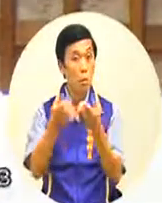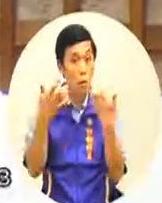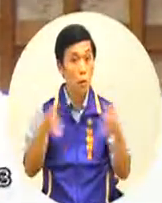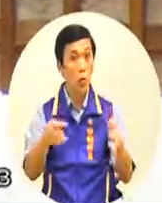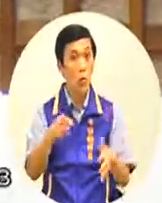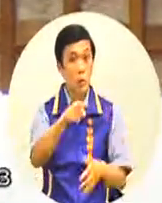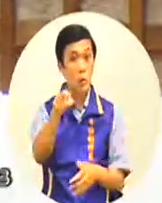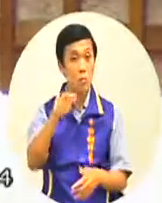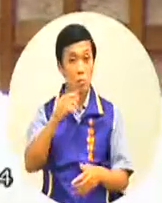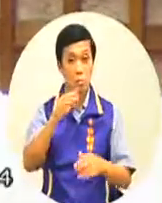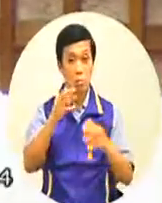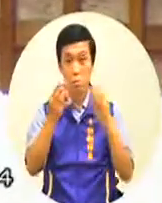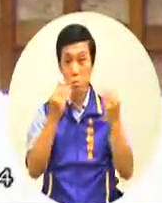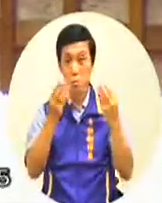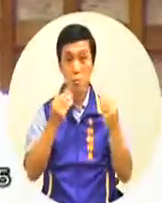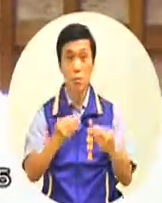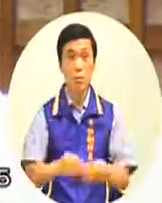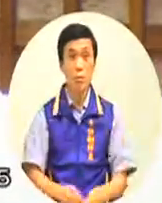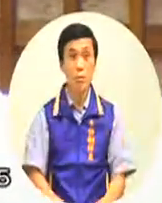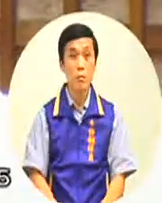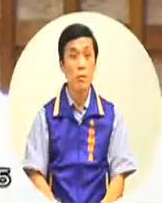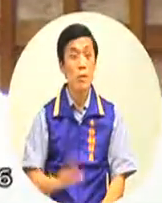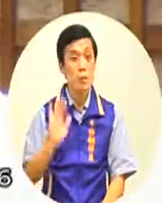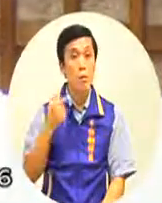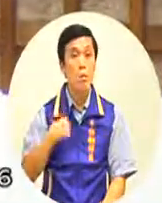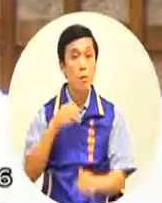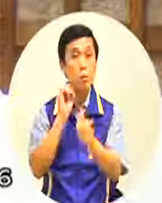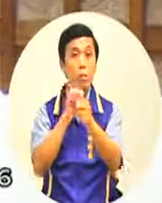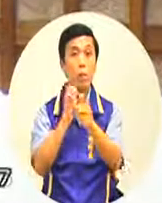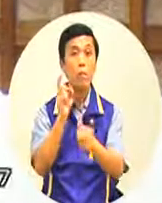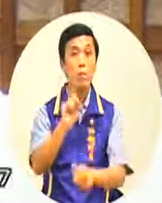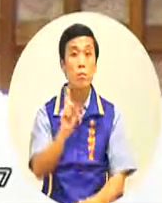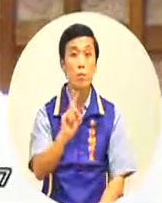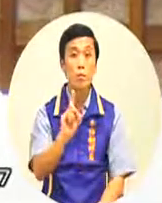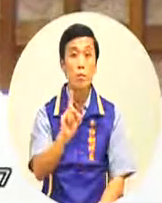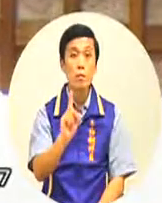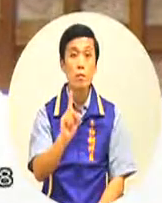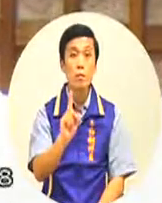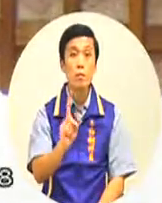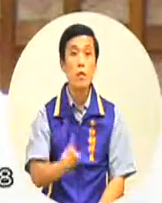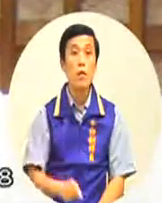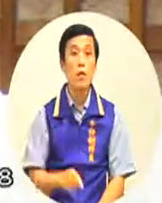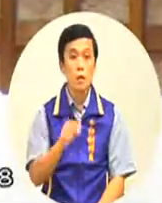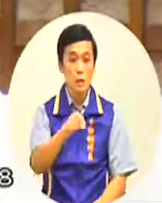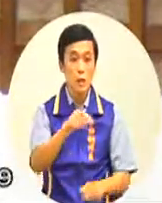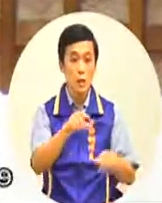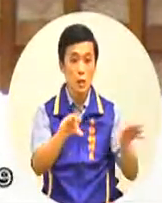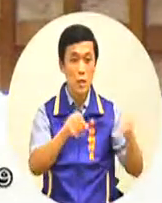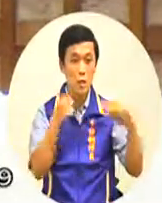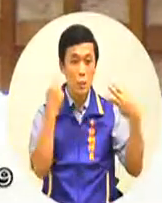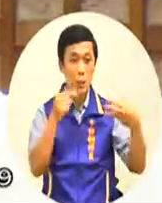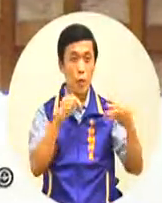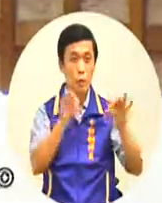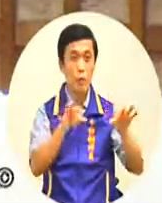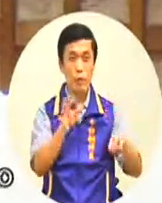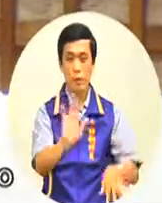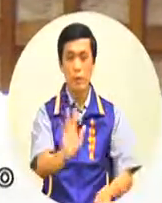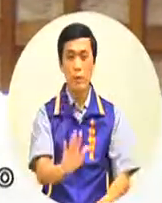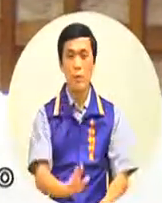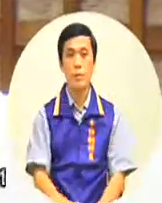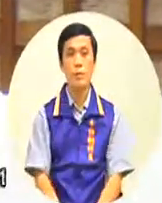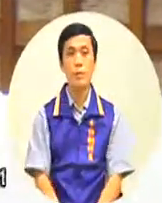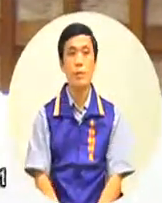可能无了解啦。但是我来讲了，讲唔免浪费这资源嘛，吼、哦、是不